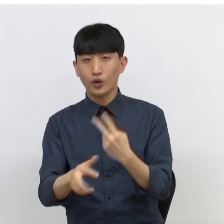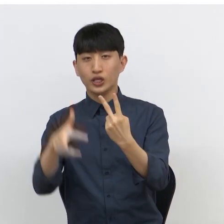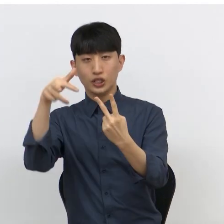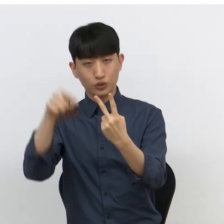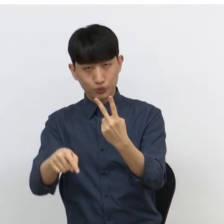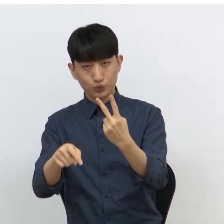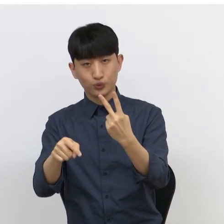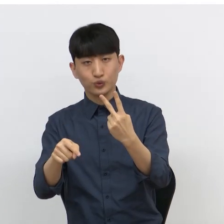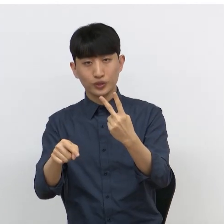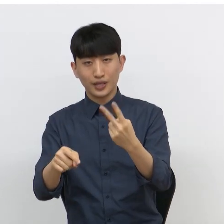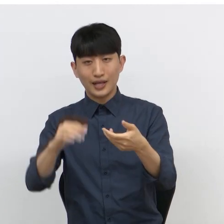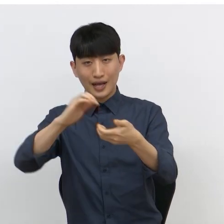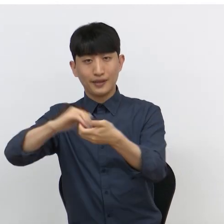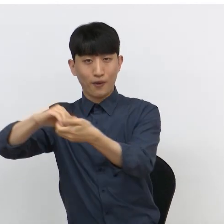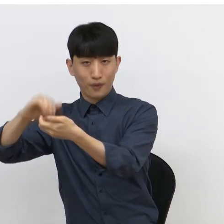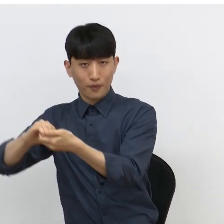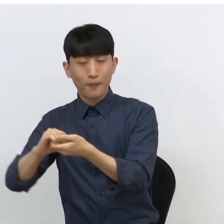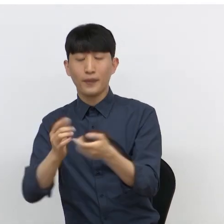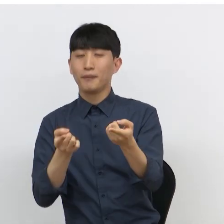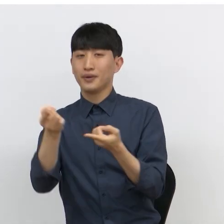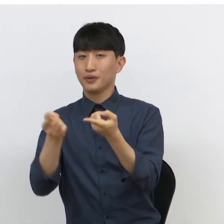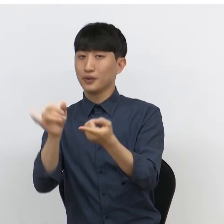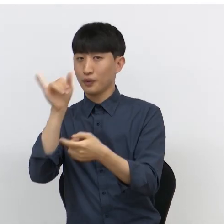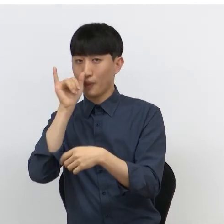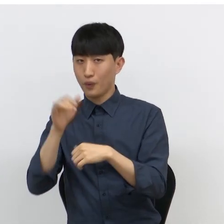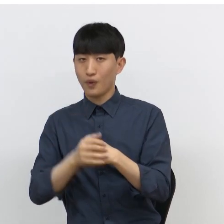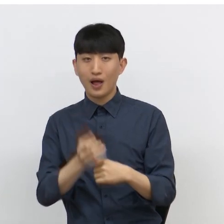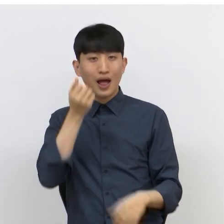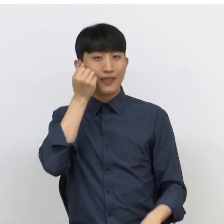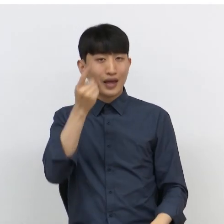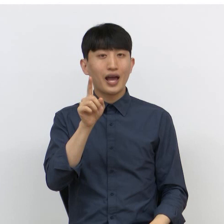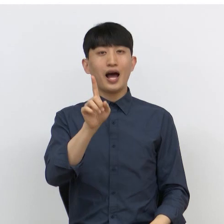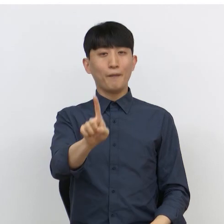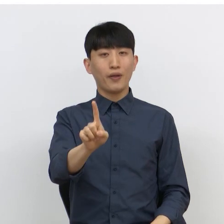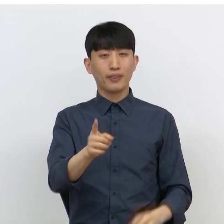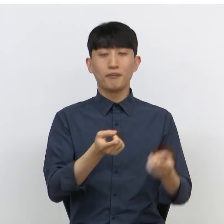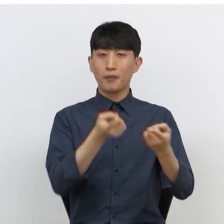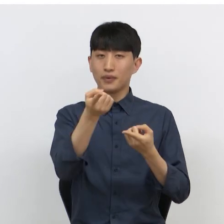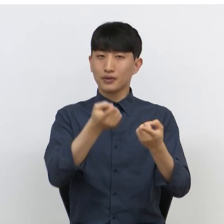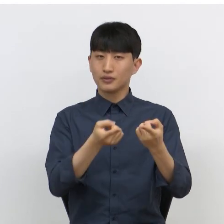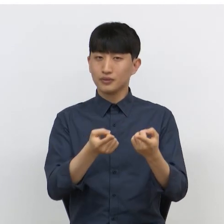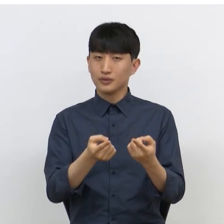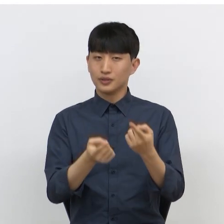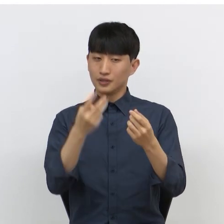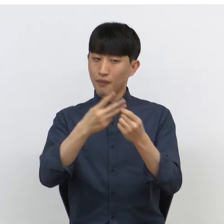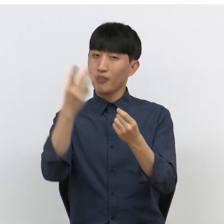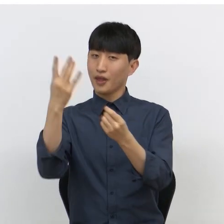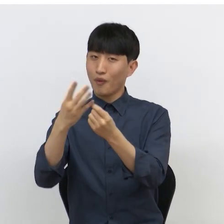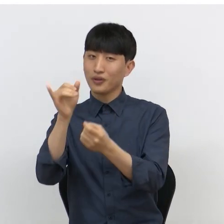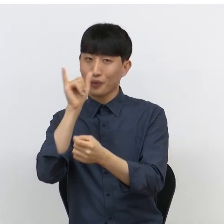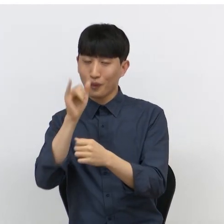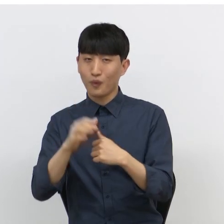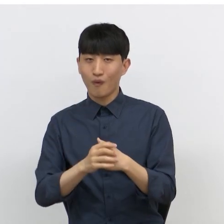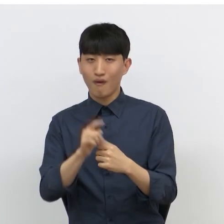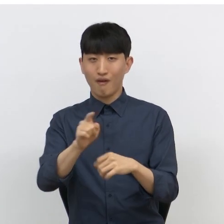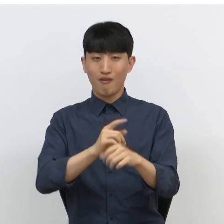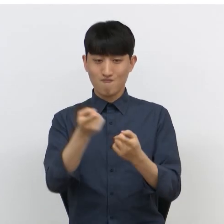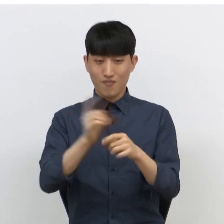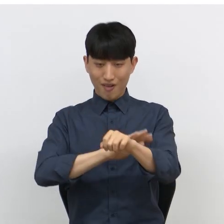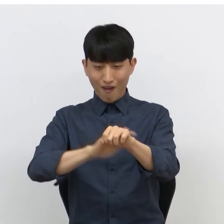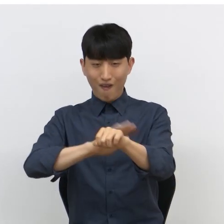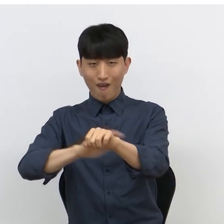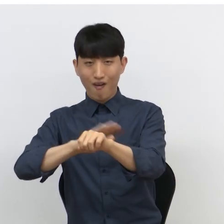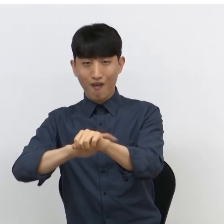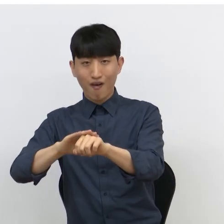4번 정도를 진행을 하게 되고, 그 다음에 한 달 간격으로 또 매핑도 한 3, 4번 정도 하고, 그게 정말 잘 되면